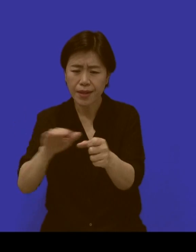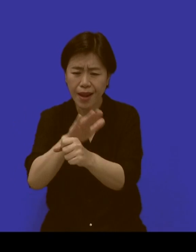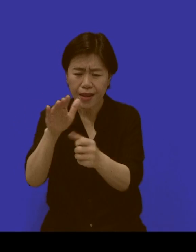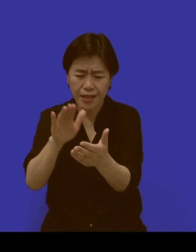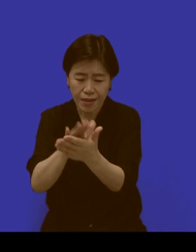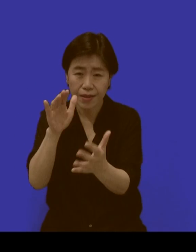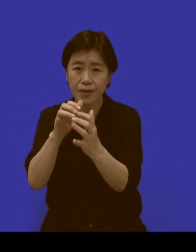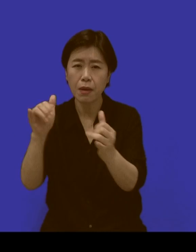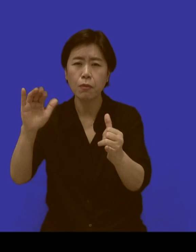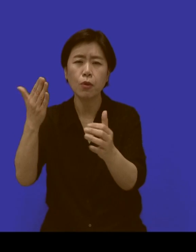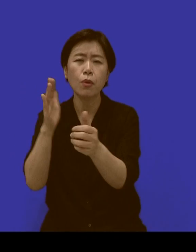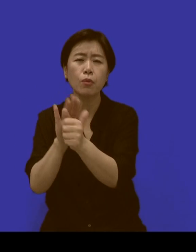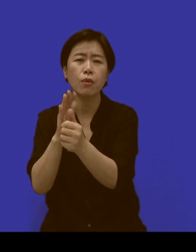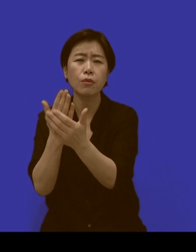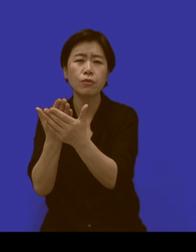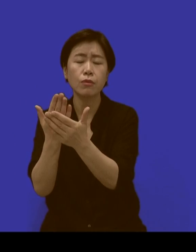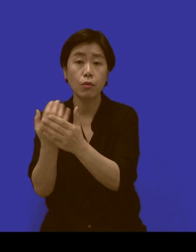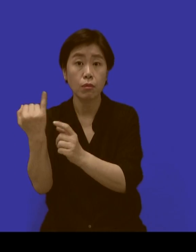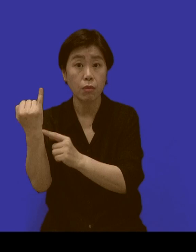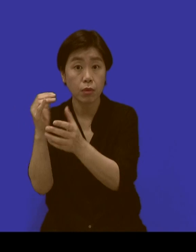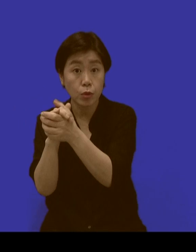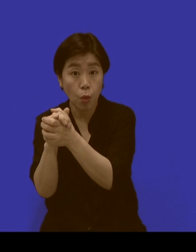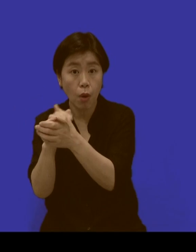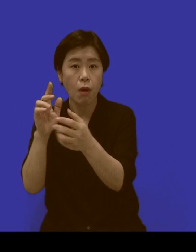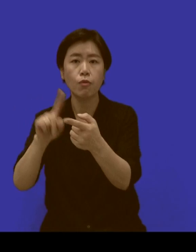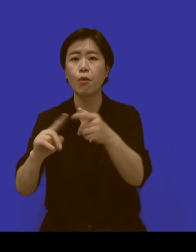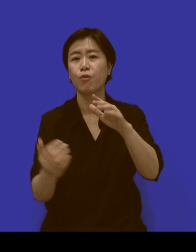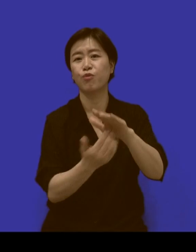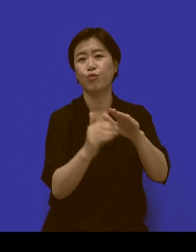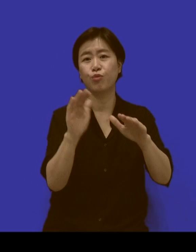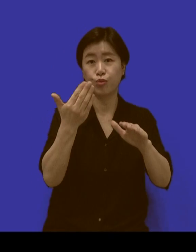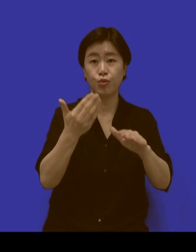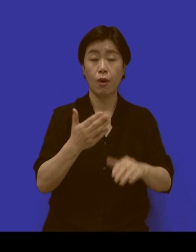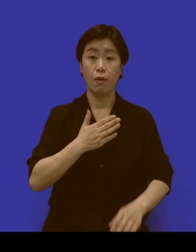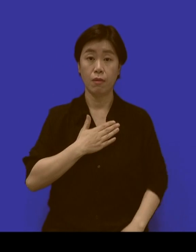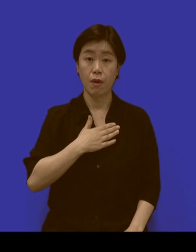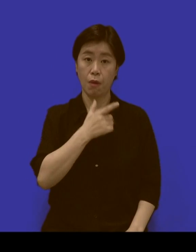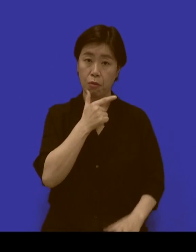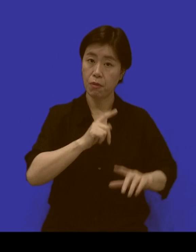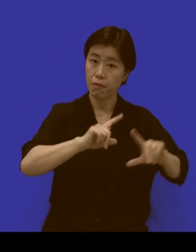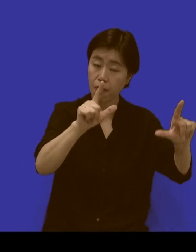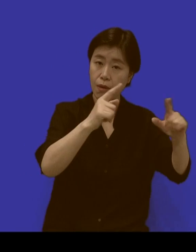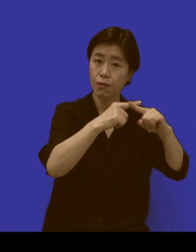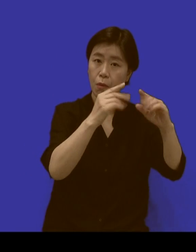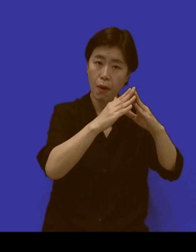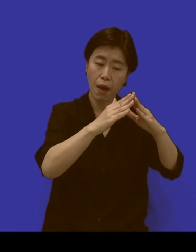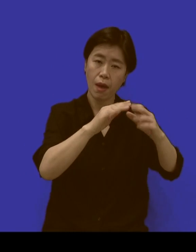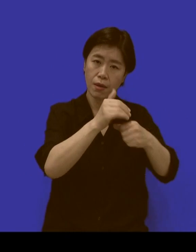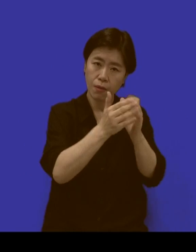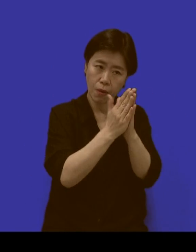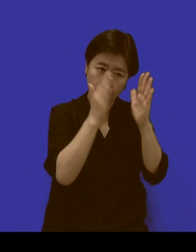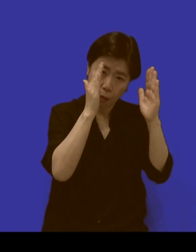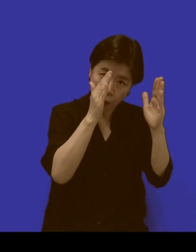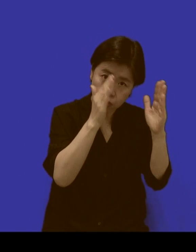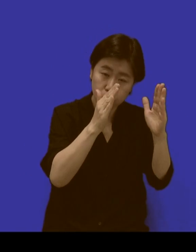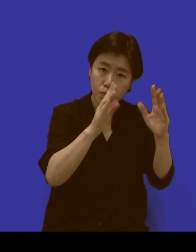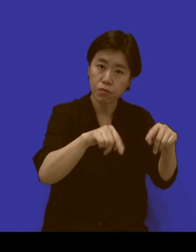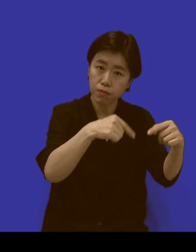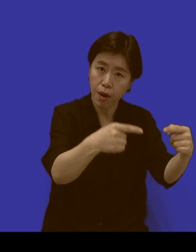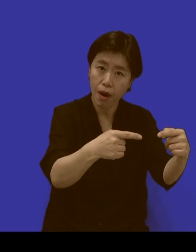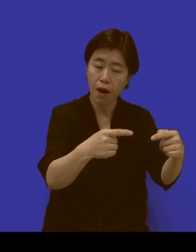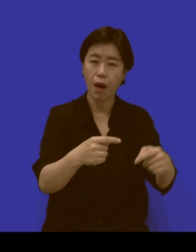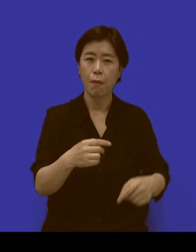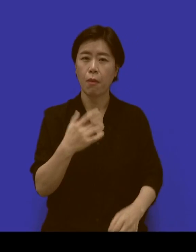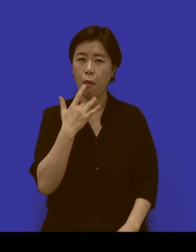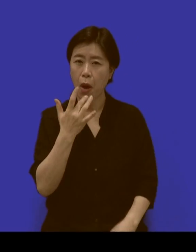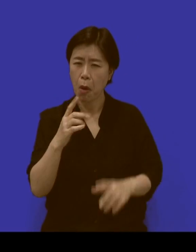바뀌어 있고. 그래서 제가 진짜 뭐 월요 큐티 모임, 뭐 화요 뭐 기도 모임, 수요 예배 모임, 뭐